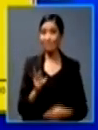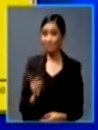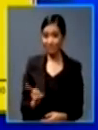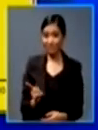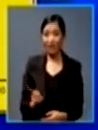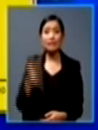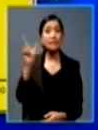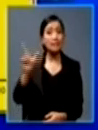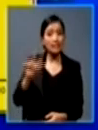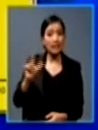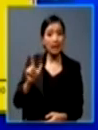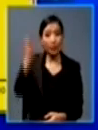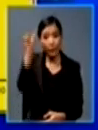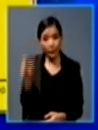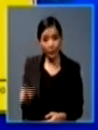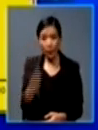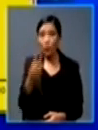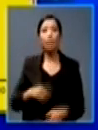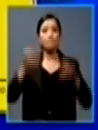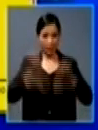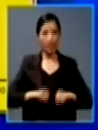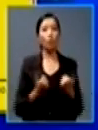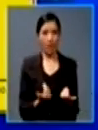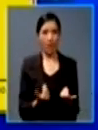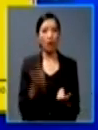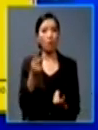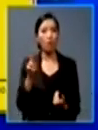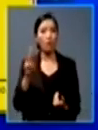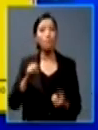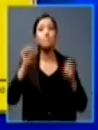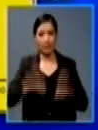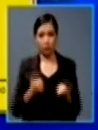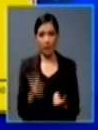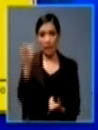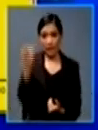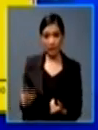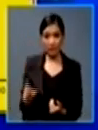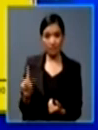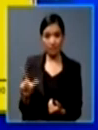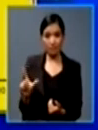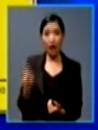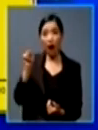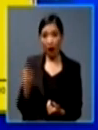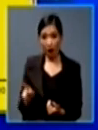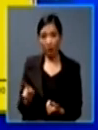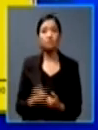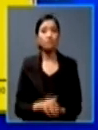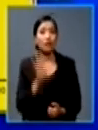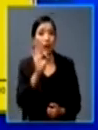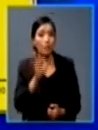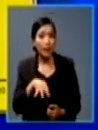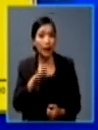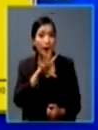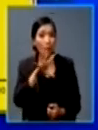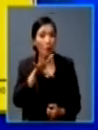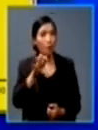ช่องสีเหลืองก่อนข้าว สีเหลืองคือมติครม.วันนี ้ค่ะ นะฮะ นี่แหละค่ะก็สินเชื่อชะลอการขายข้าวนะคะให้